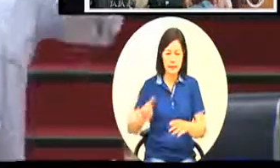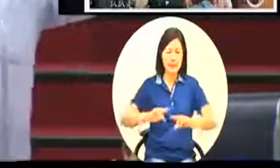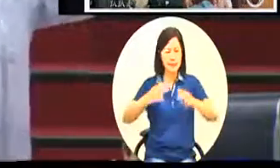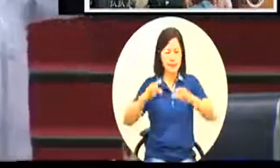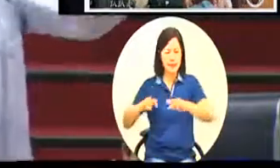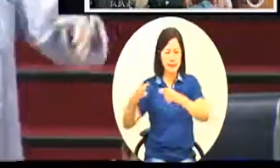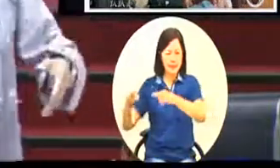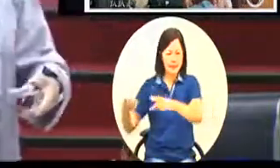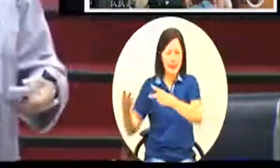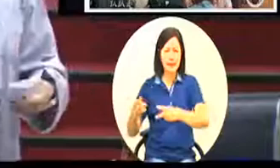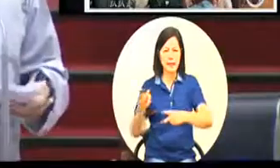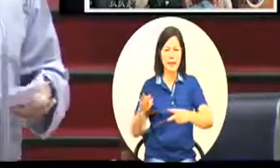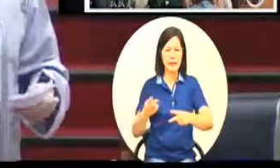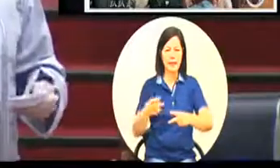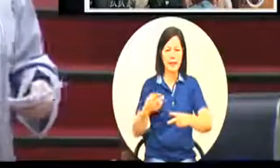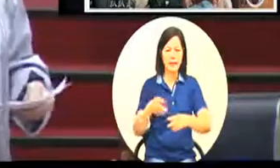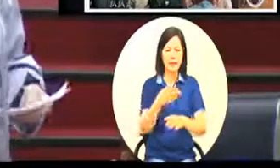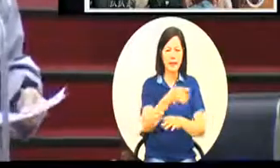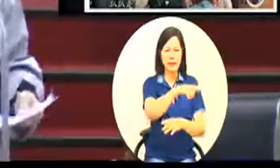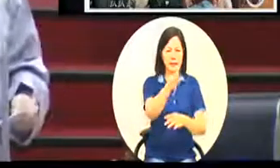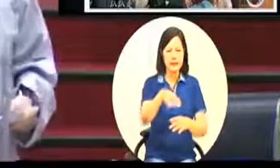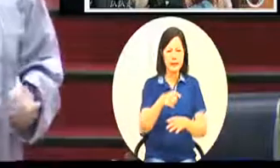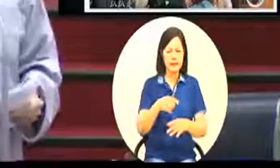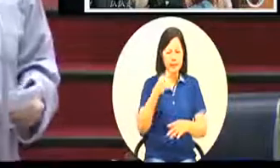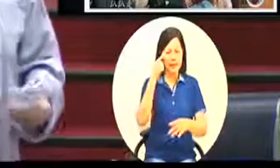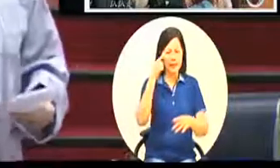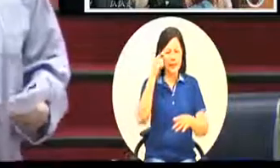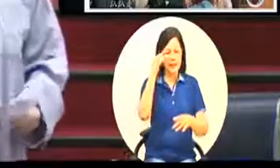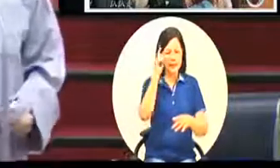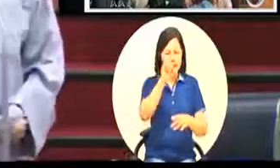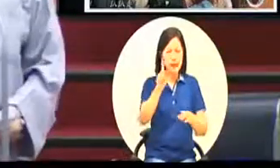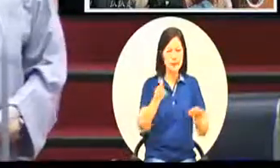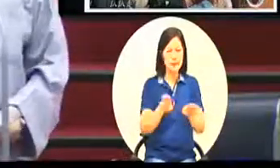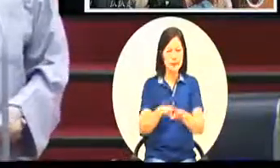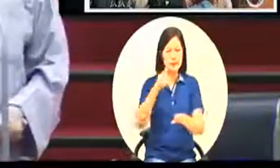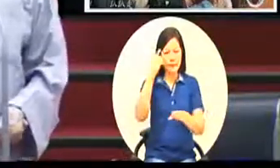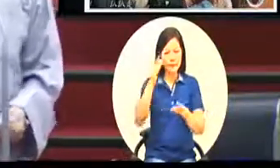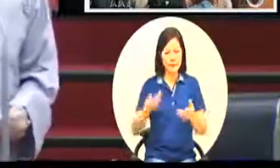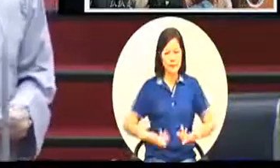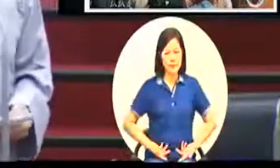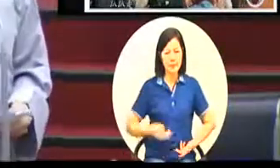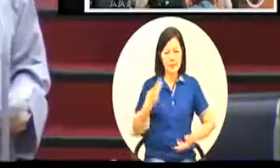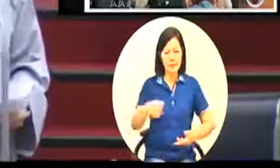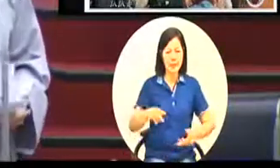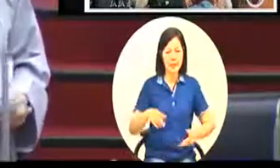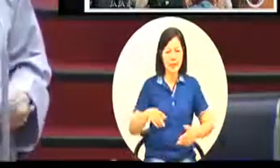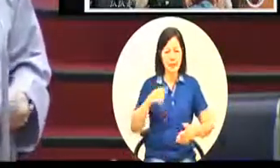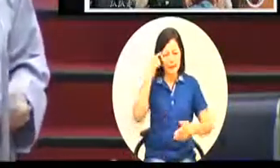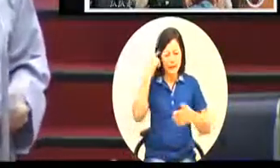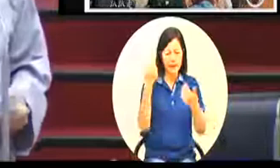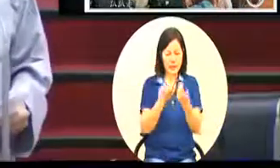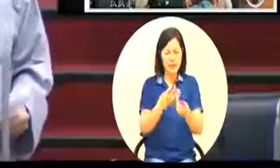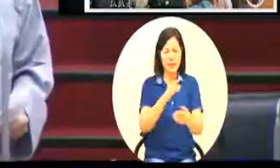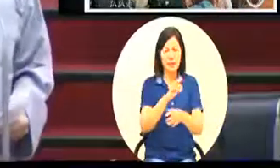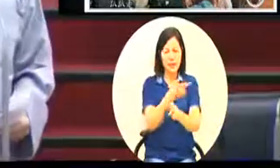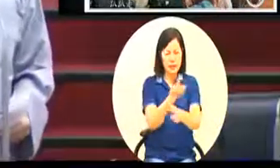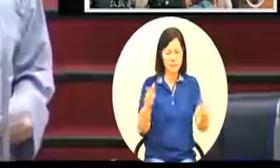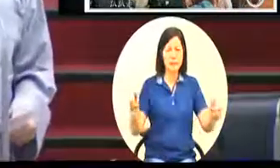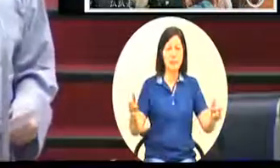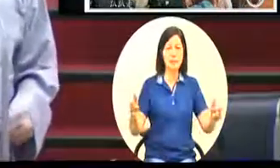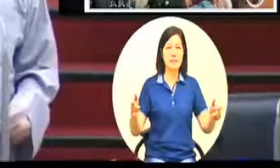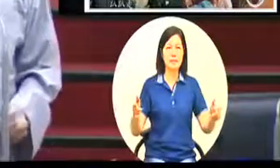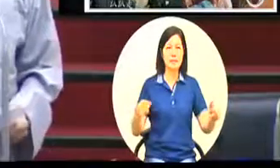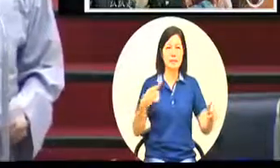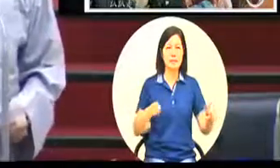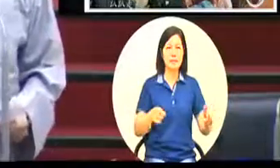八百壮士啊，好啦，伊哩伊收个民进党团也反击啦，啊，搁其他国民党个不个，即、這个